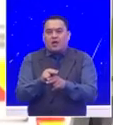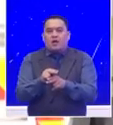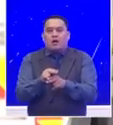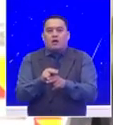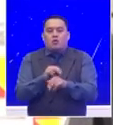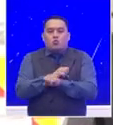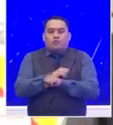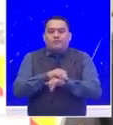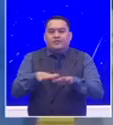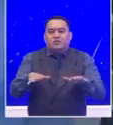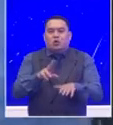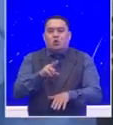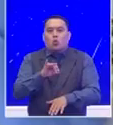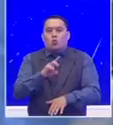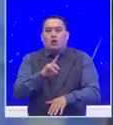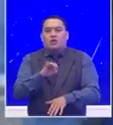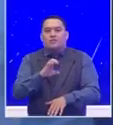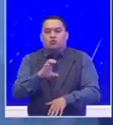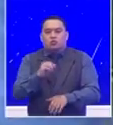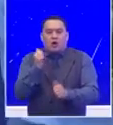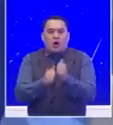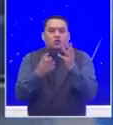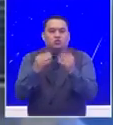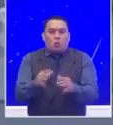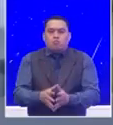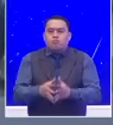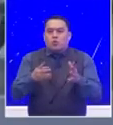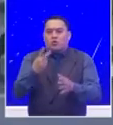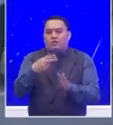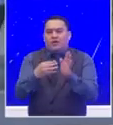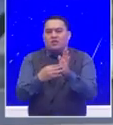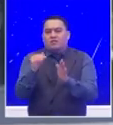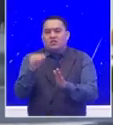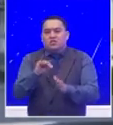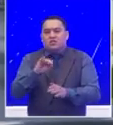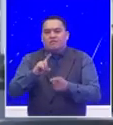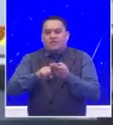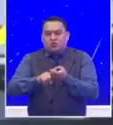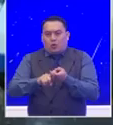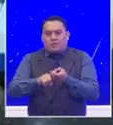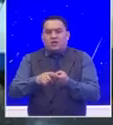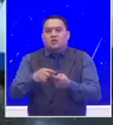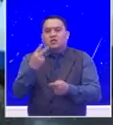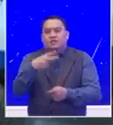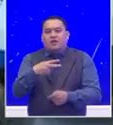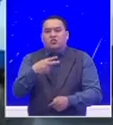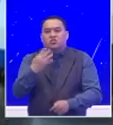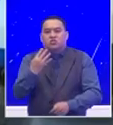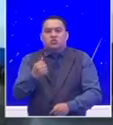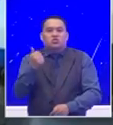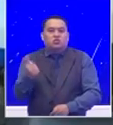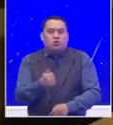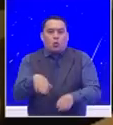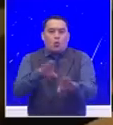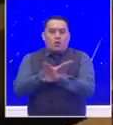Темпы распространения коронавируса растут с каждым днем. В стране уже более 29 тысяч инфицированных. За 24 часа от